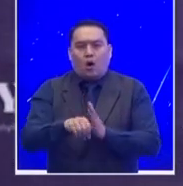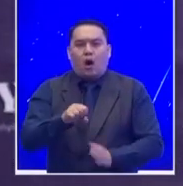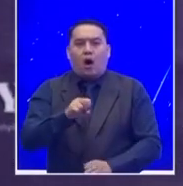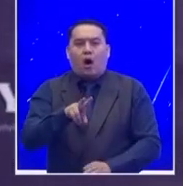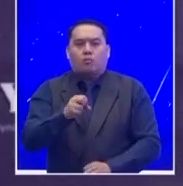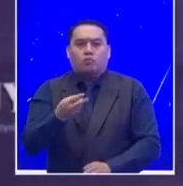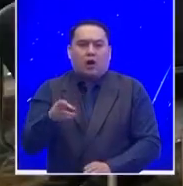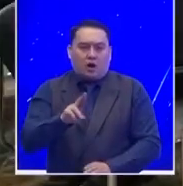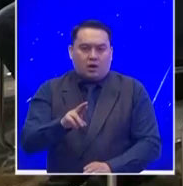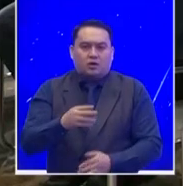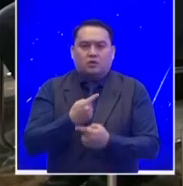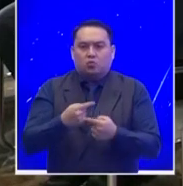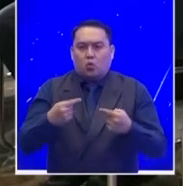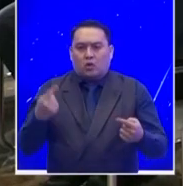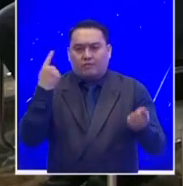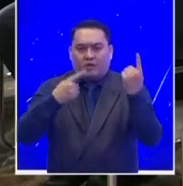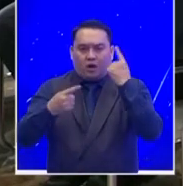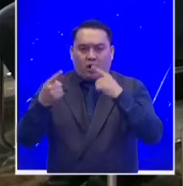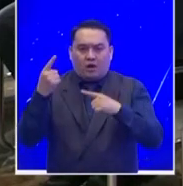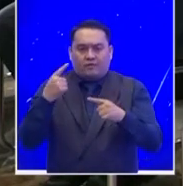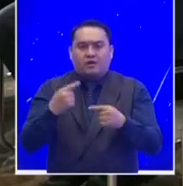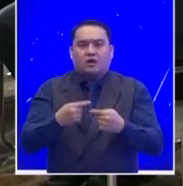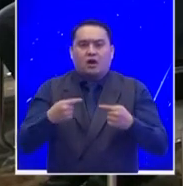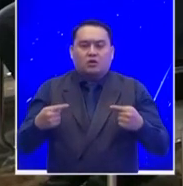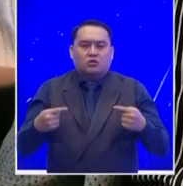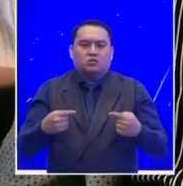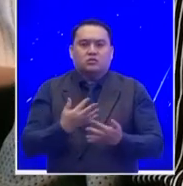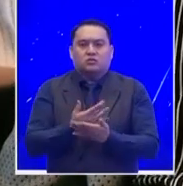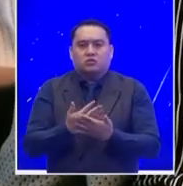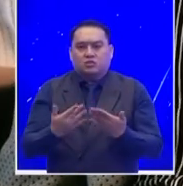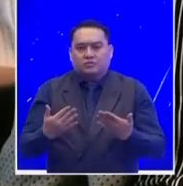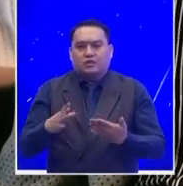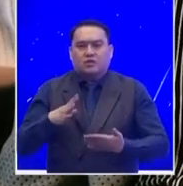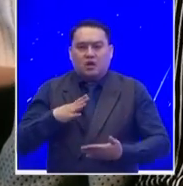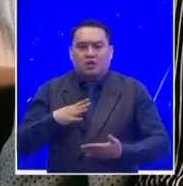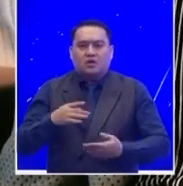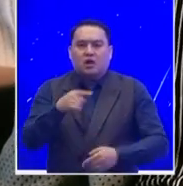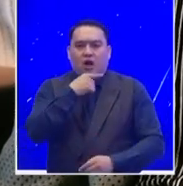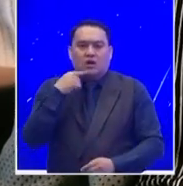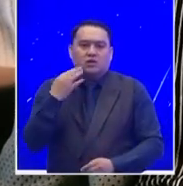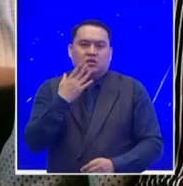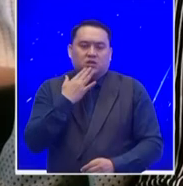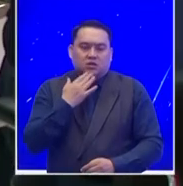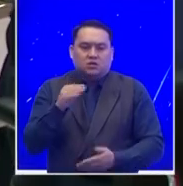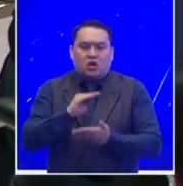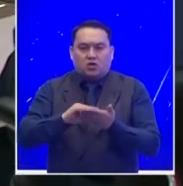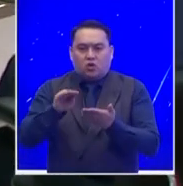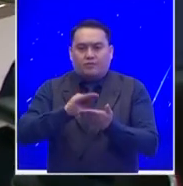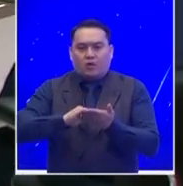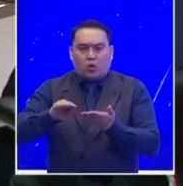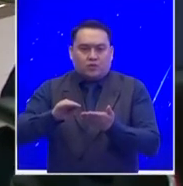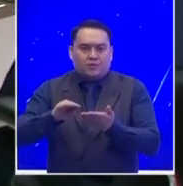не только пера Абая, но и других маститых авторов, как Жамбыл Жабаев, Куаныш Султанов, а также российских и иностранных